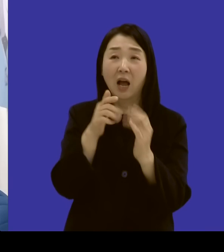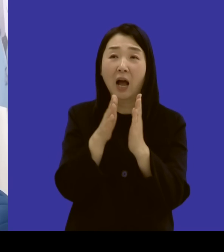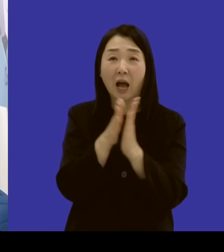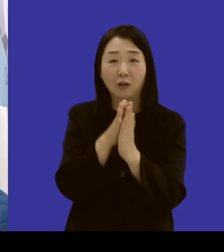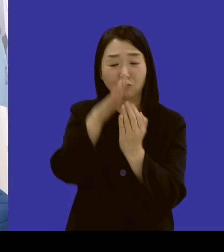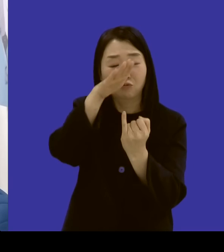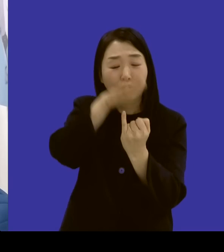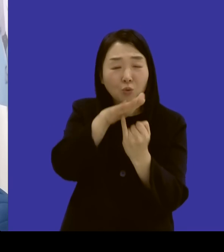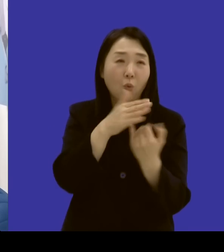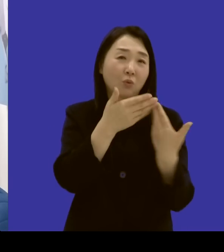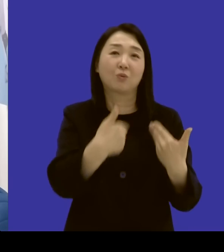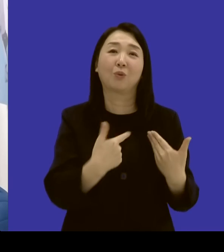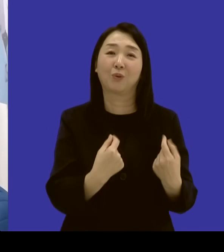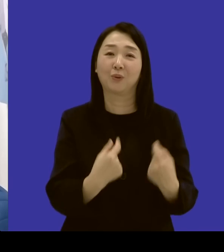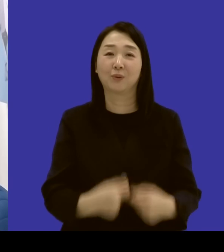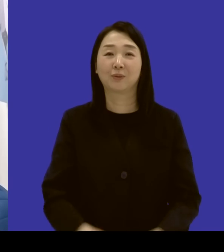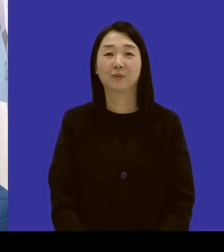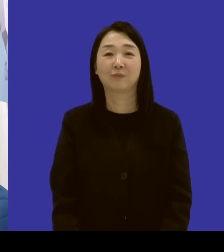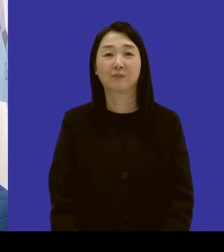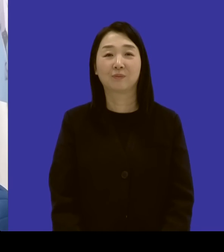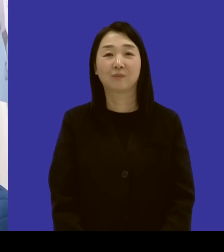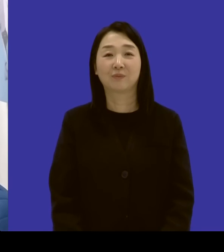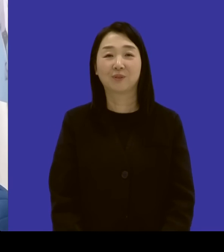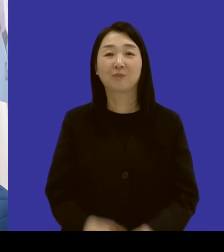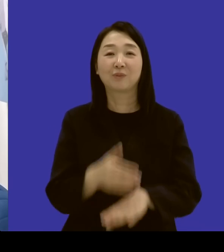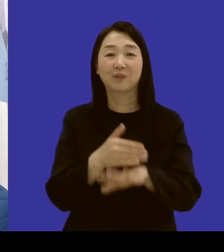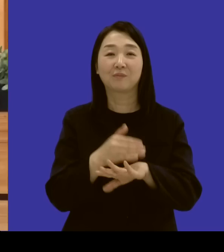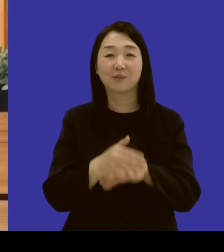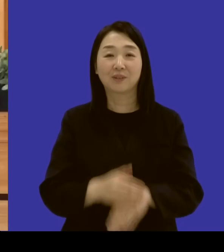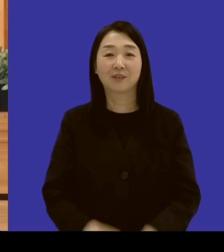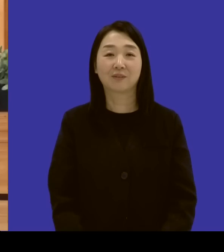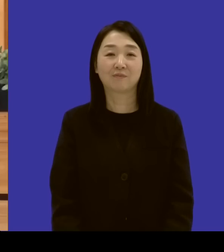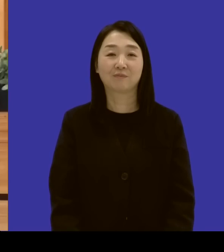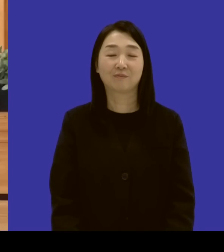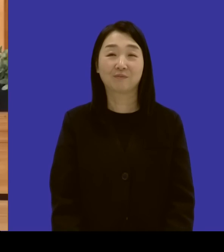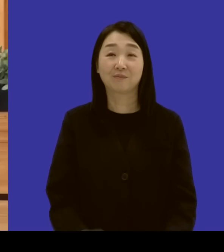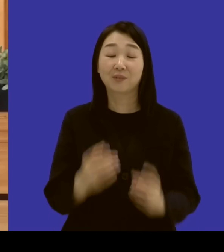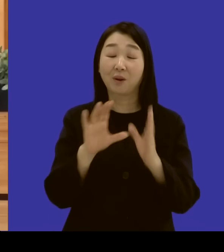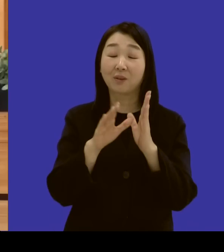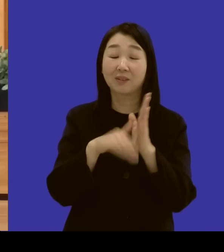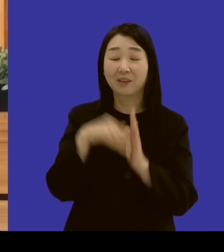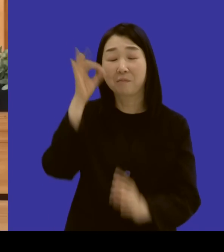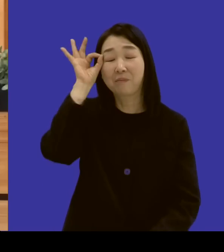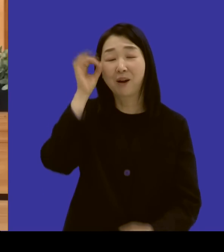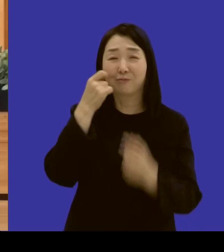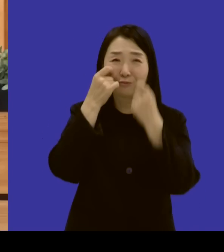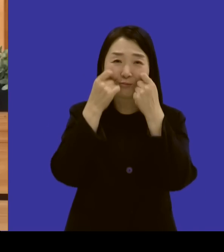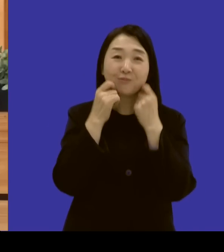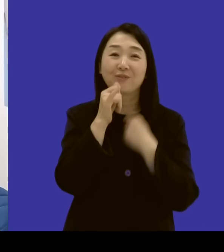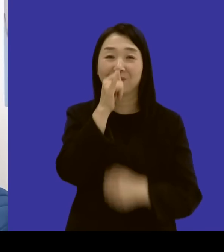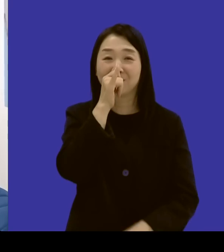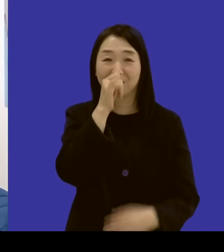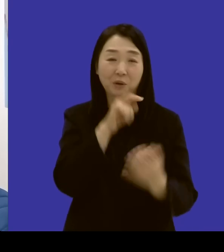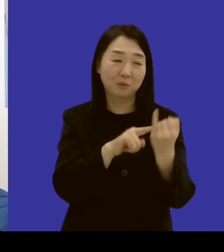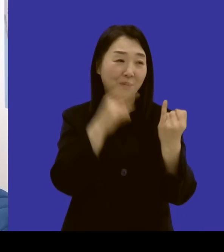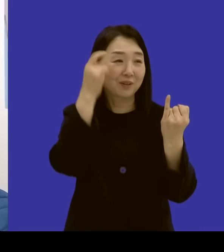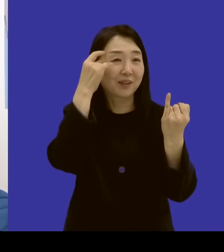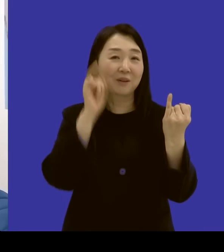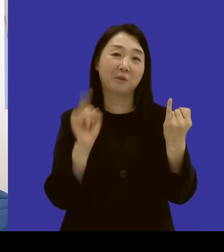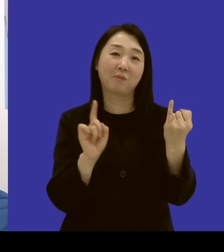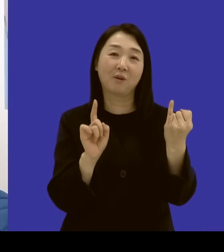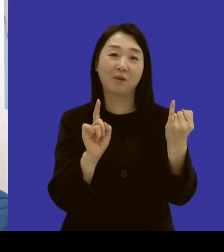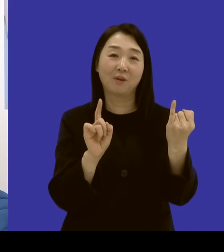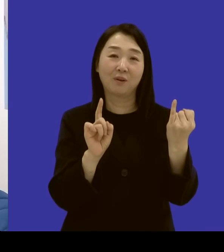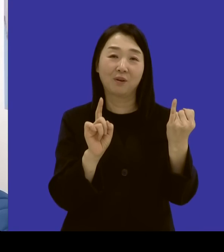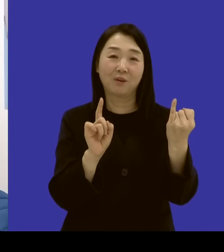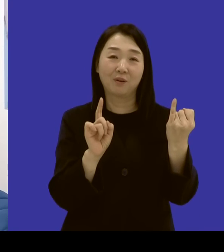기도를 하셨어요. 예. 그러니까 너무 감사해요. 어린 시절을 떠올리시면서 눈물이 자꾸 나시나 봐요. 그분을 생각하면 정말 예, 왜냐면-